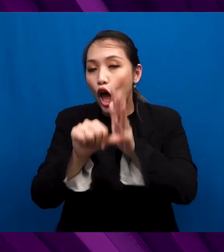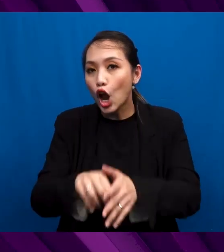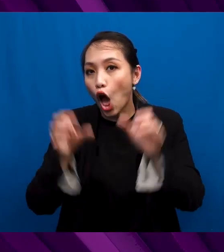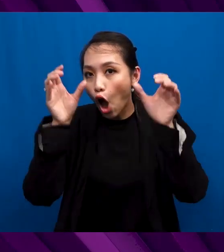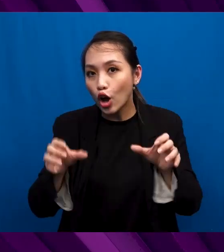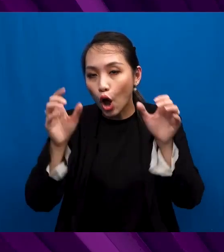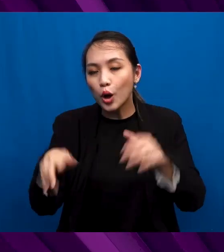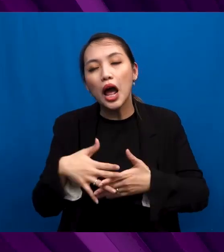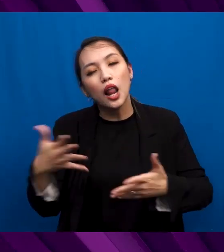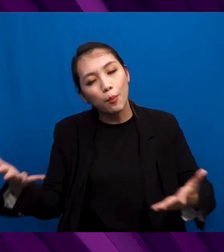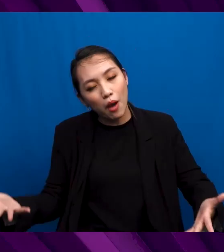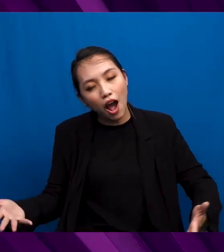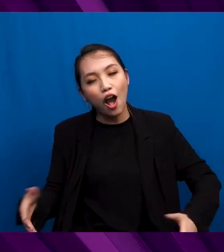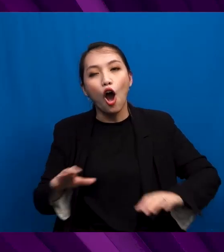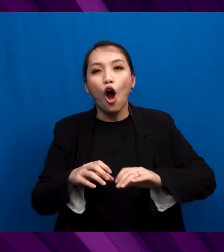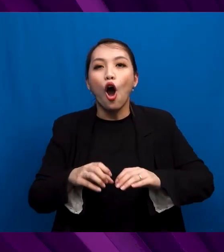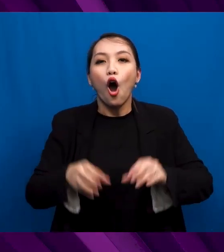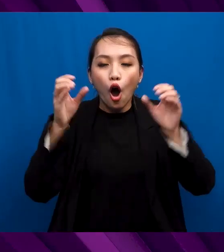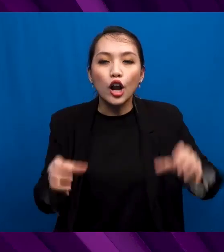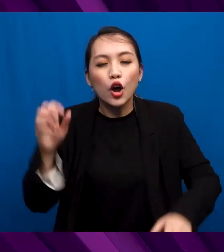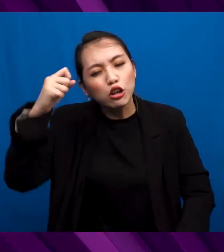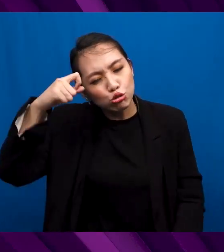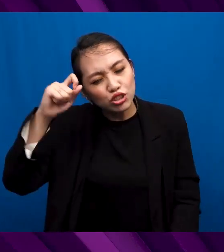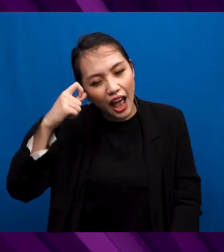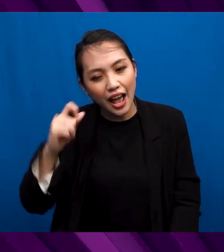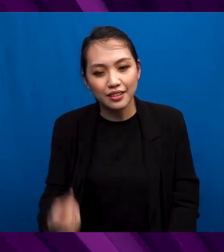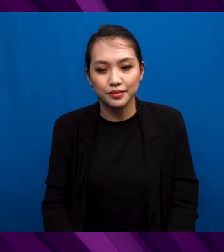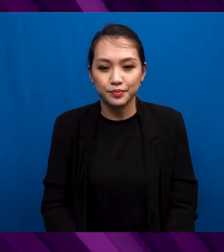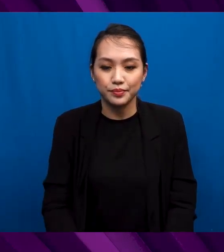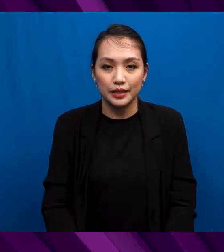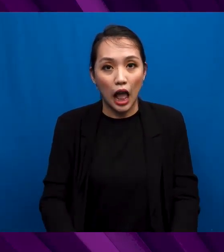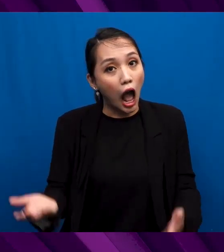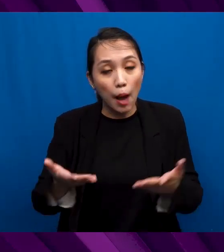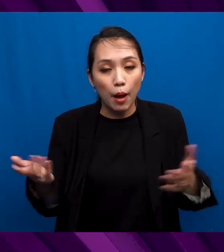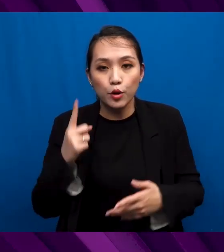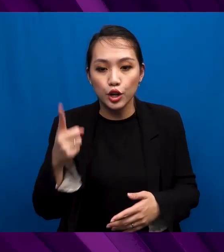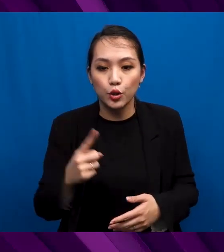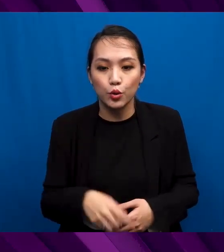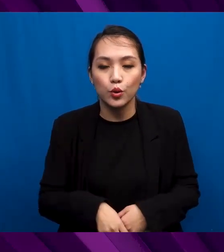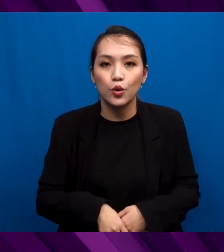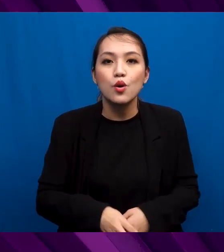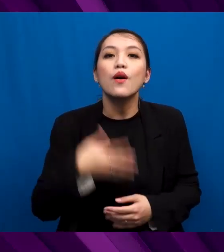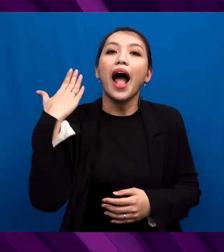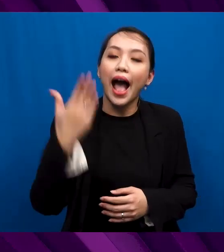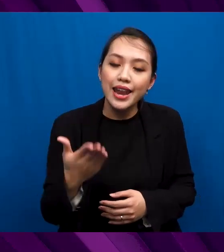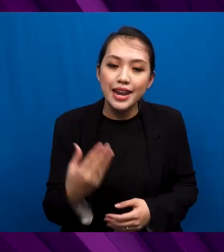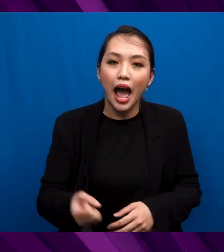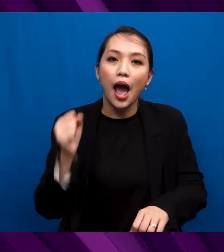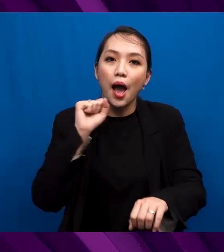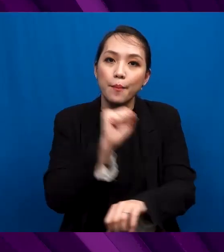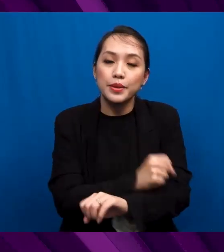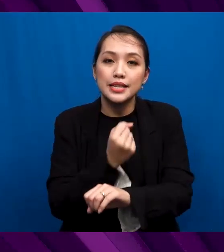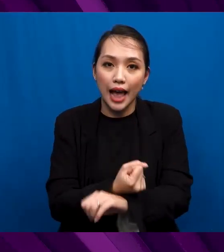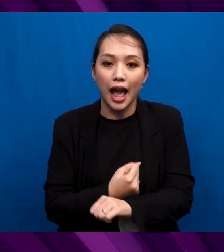memiutangi orang yang susah, memperhatikan mereka yang diabaikan. Apapun yang kita lakukan, Anda punya hak sebagai